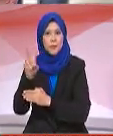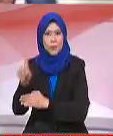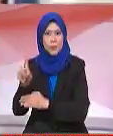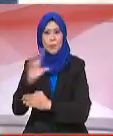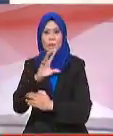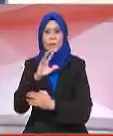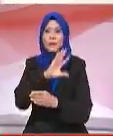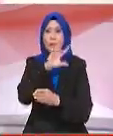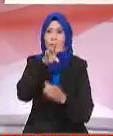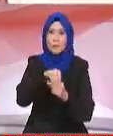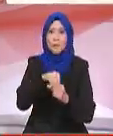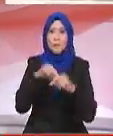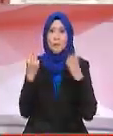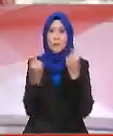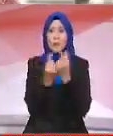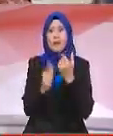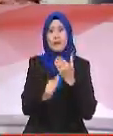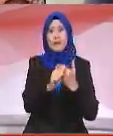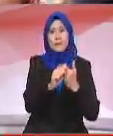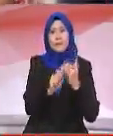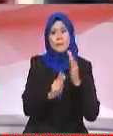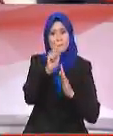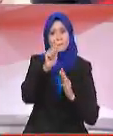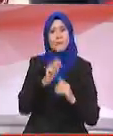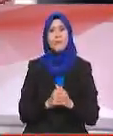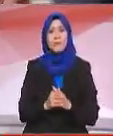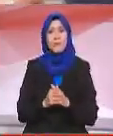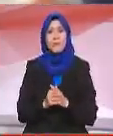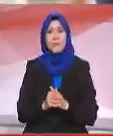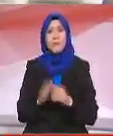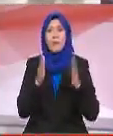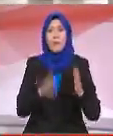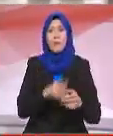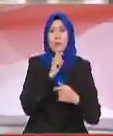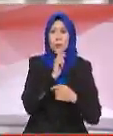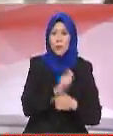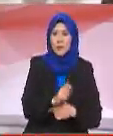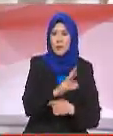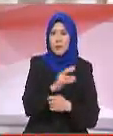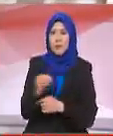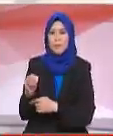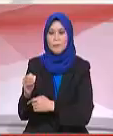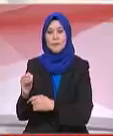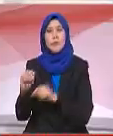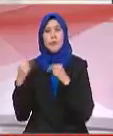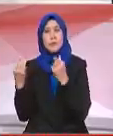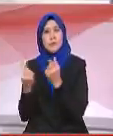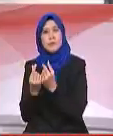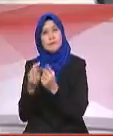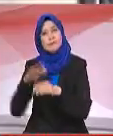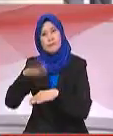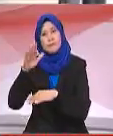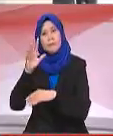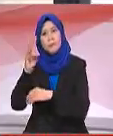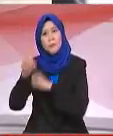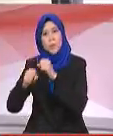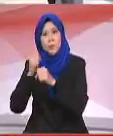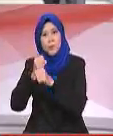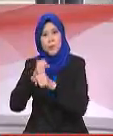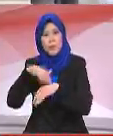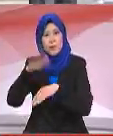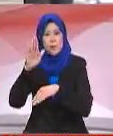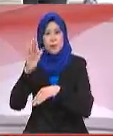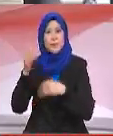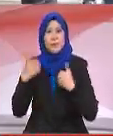akan melibatkan kumpulan yang berisiko tinggi. Mereka ialah warga emas dan golongan rentan berusia 60 tahun ke atas